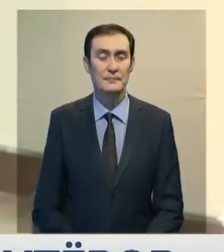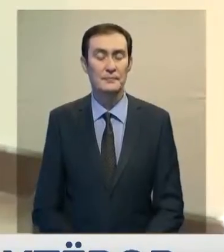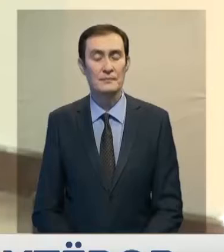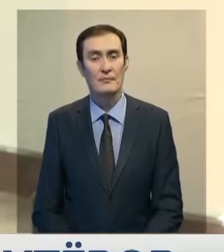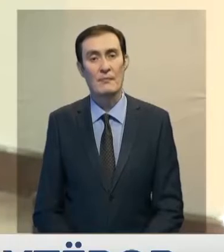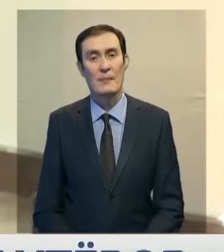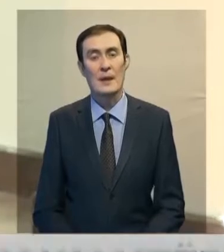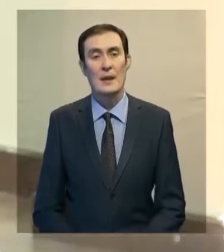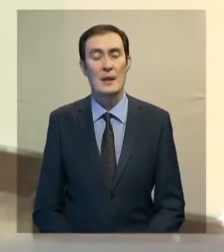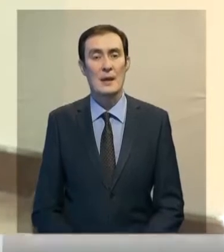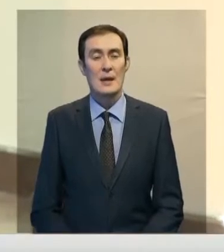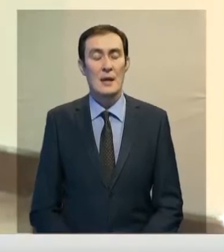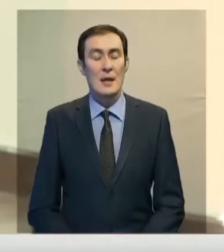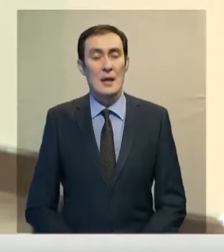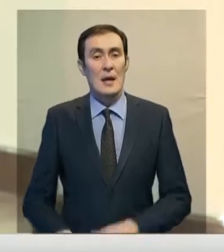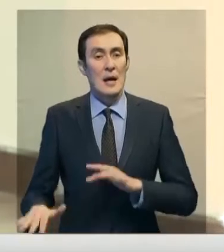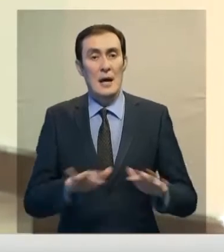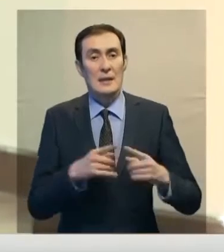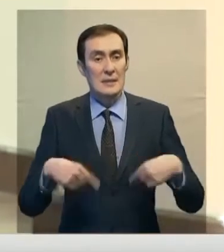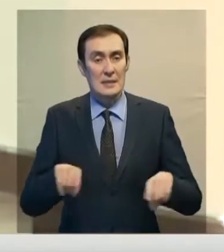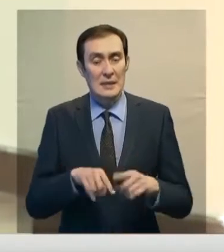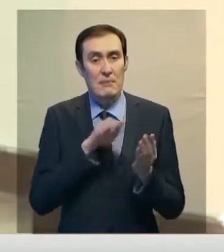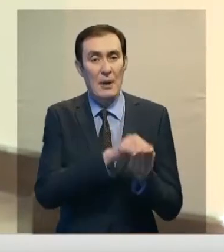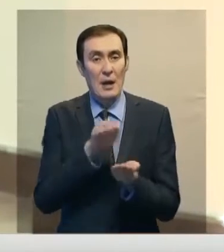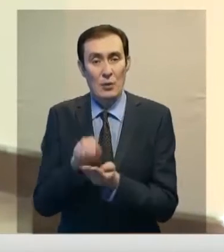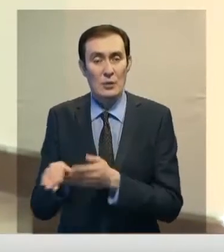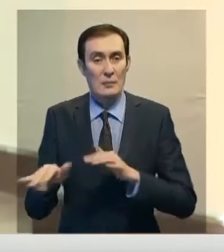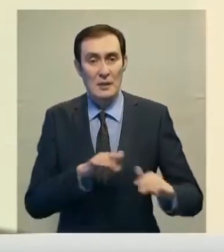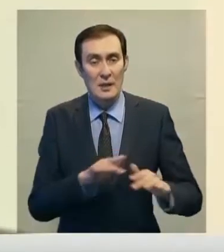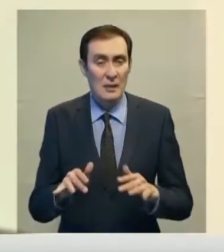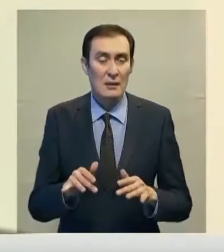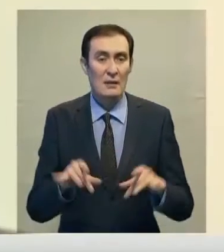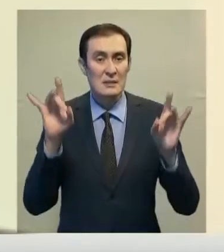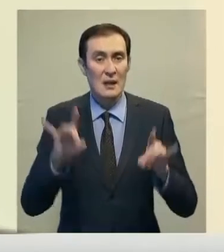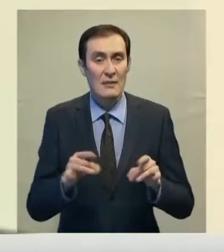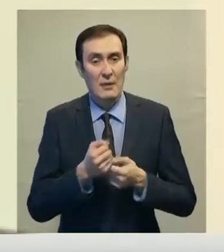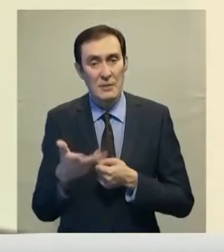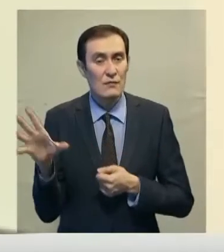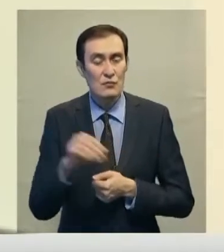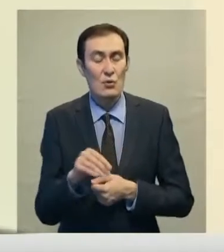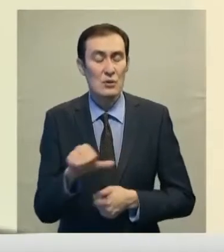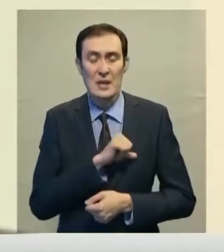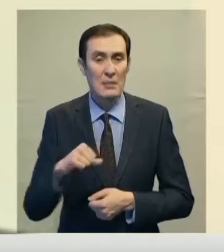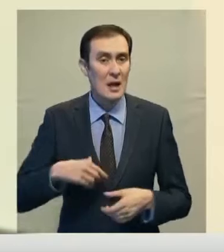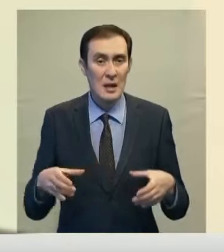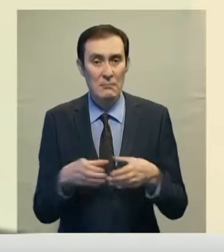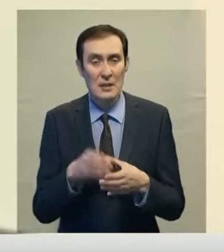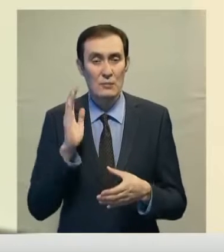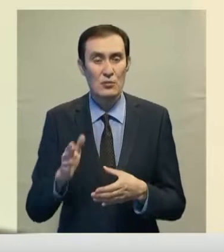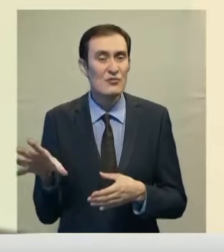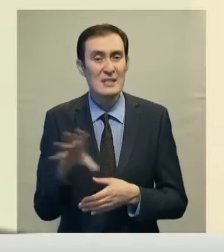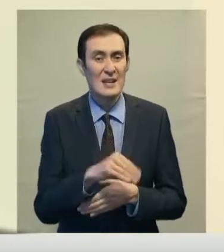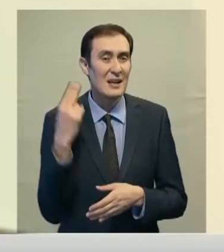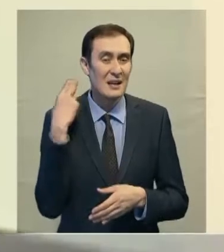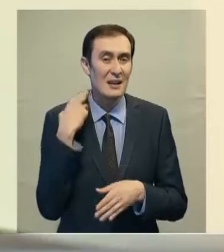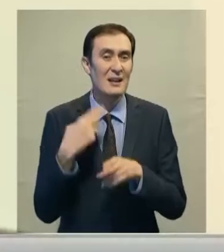Погребение, в плане организации похоронных, всех мероприятий, поминальных обедов. Компания возьмет на себя погашение кредитов, которые